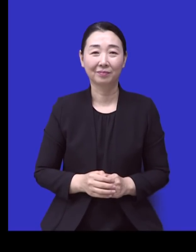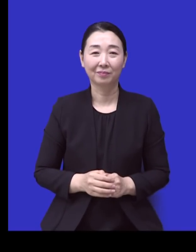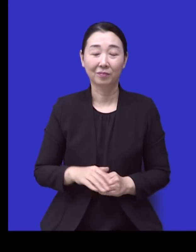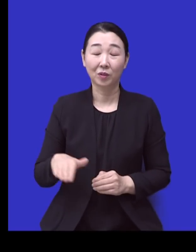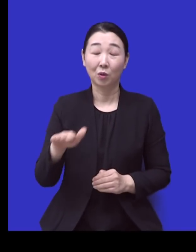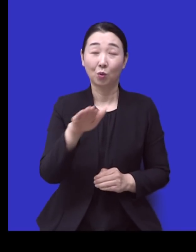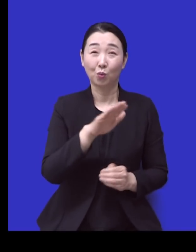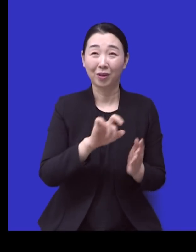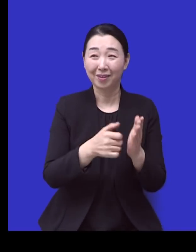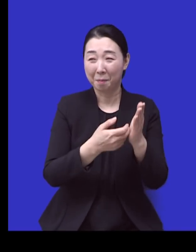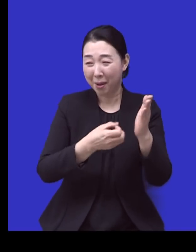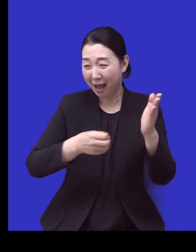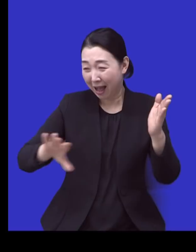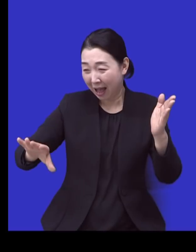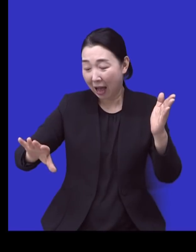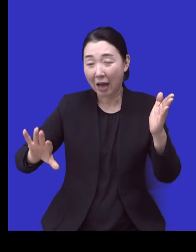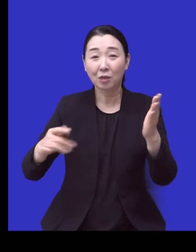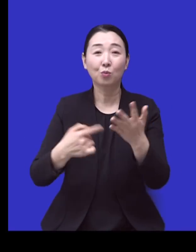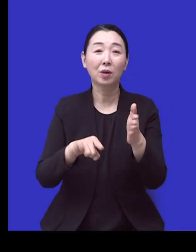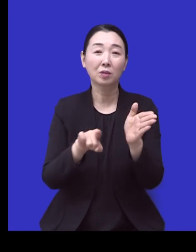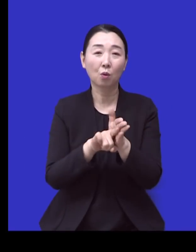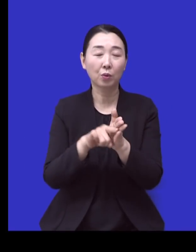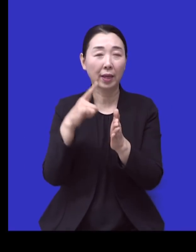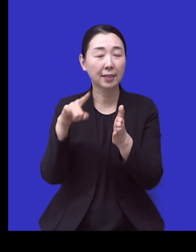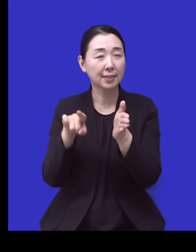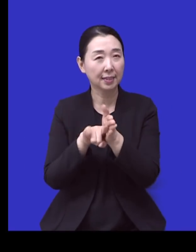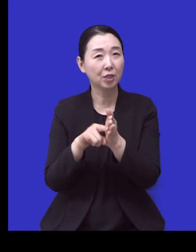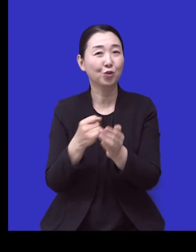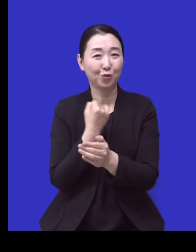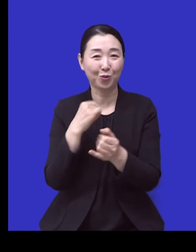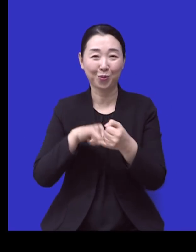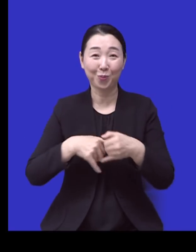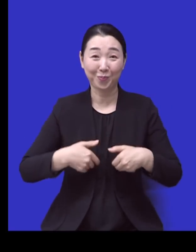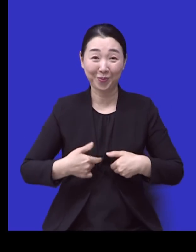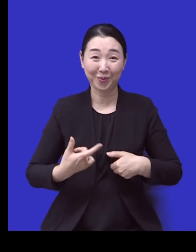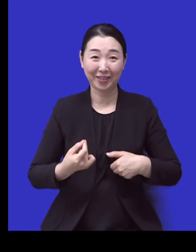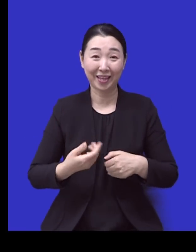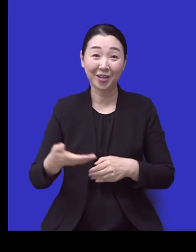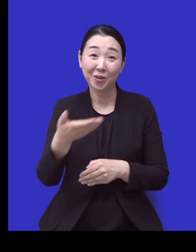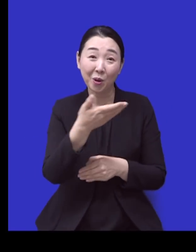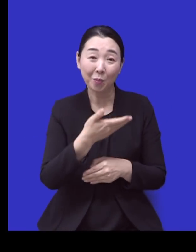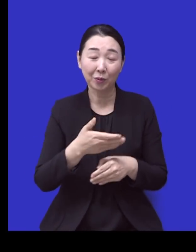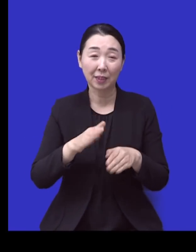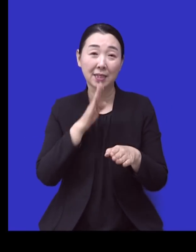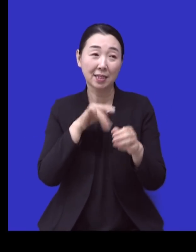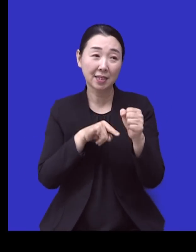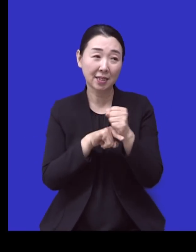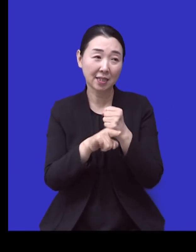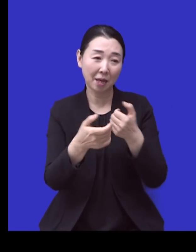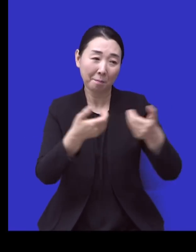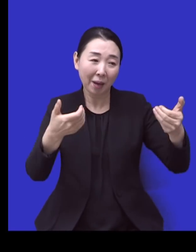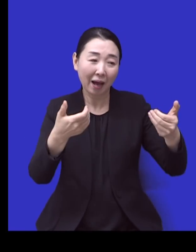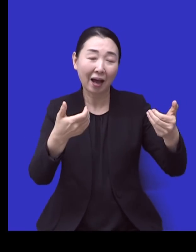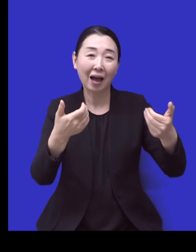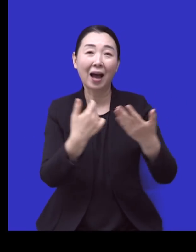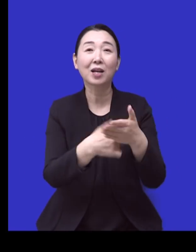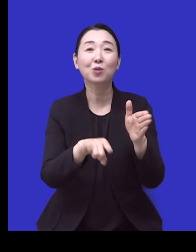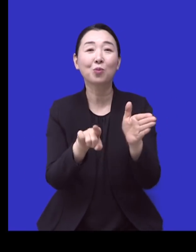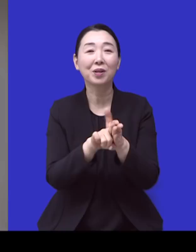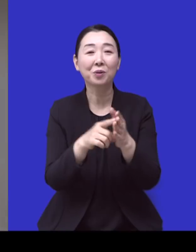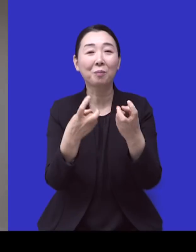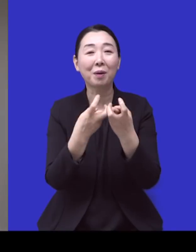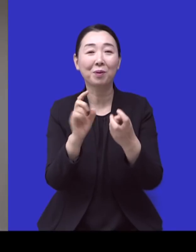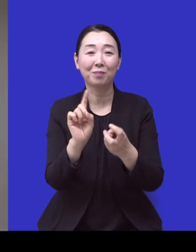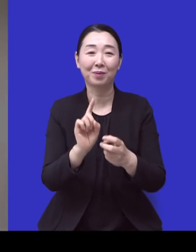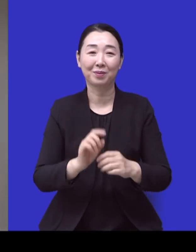우리가 흘러 떠나려고 하지 않기 위해서는 우리의 의지적인 순종도 꼭 필요한 것 같은데요. 여러분은 진리에서 멀어지지 않기 위해서 어떻게